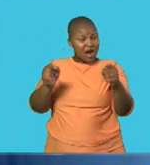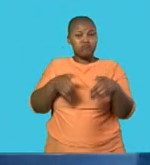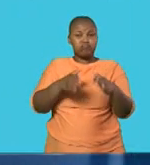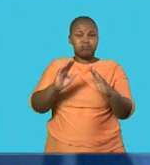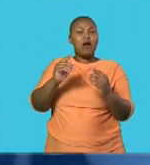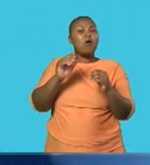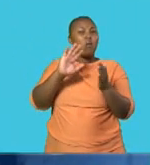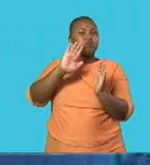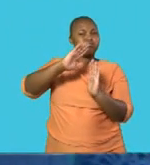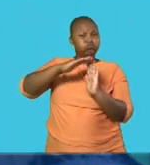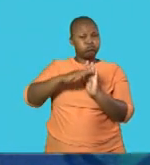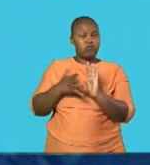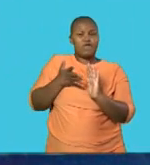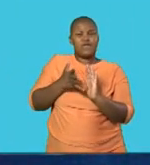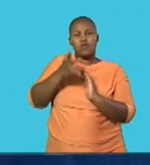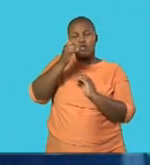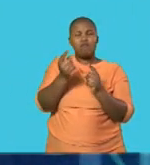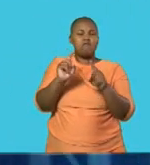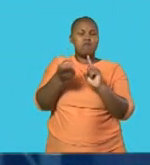izingozi zomgwaqo.